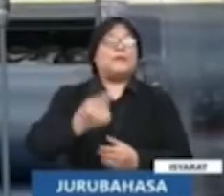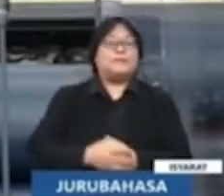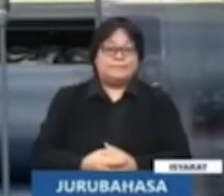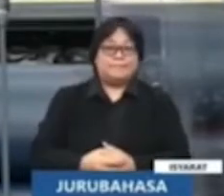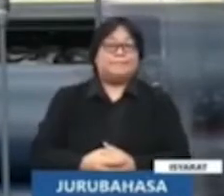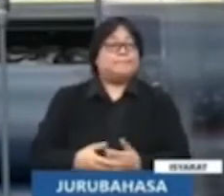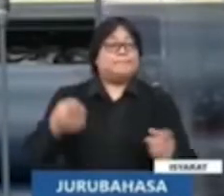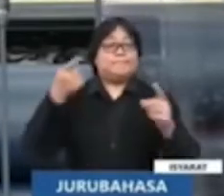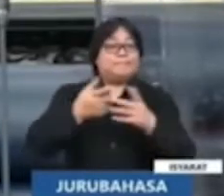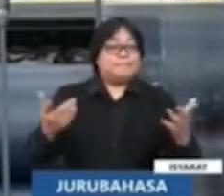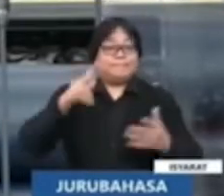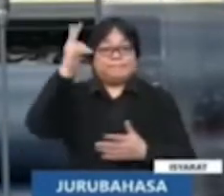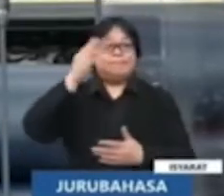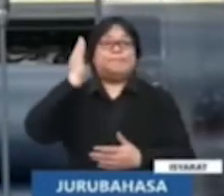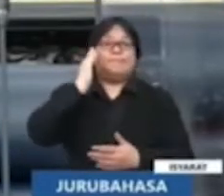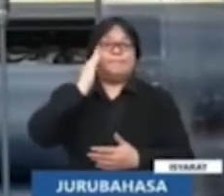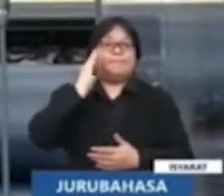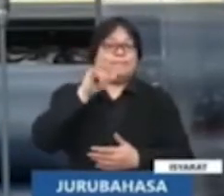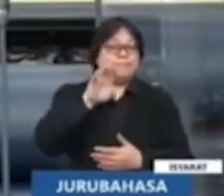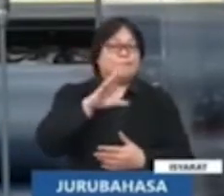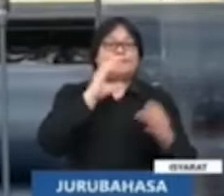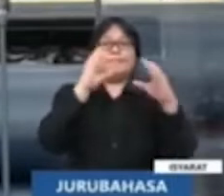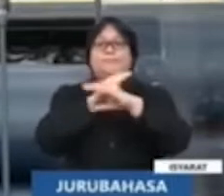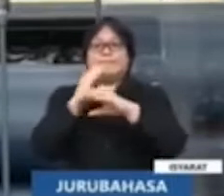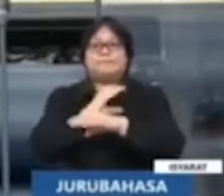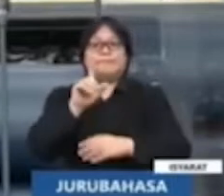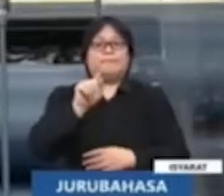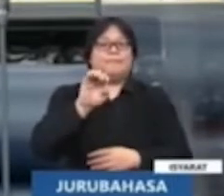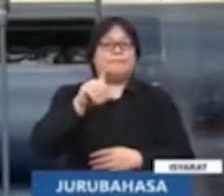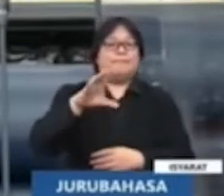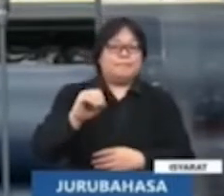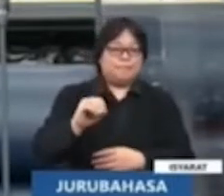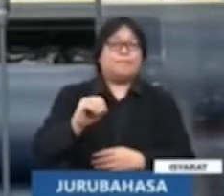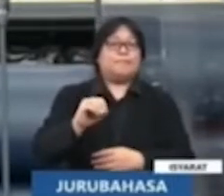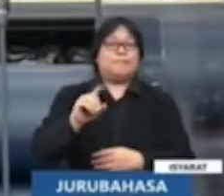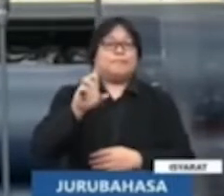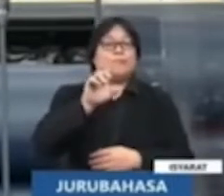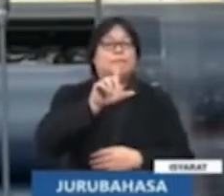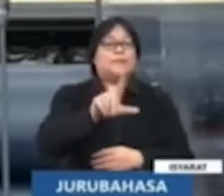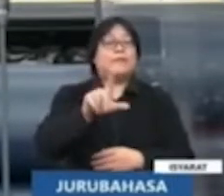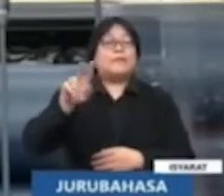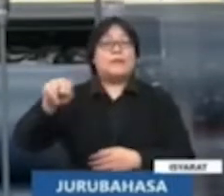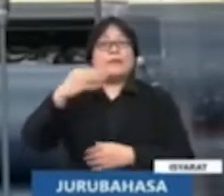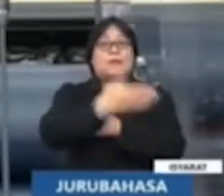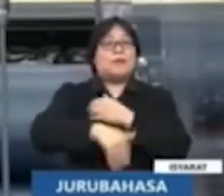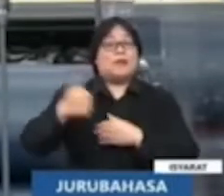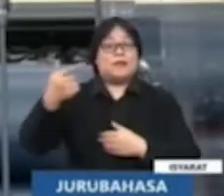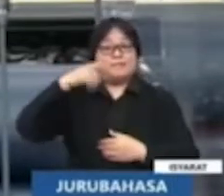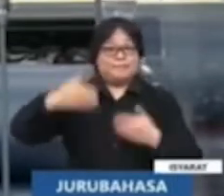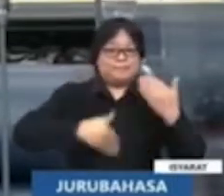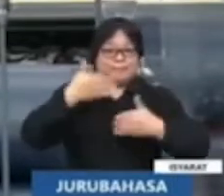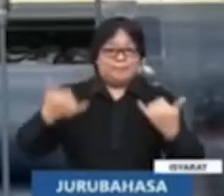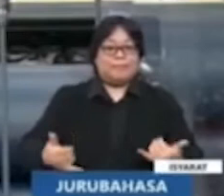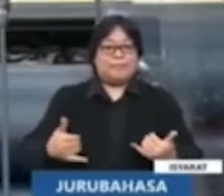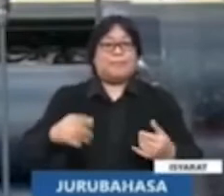network. Bagi tujuan ini, kerajaan sedar akan isu serta cabaran telekomunikasi SWN di negara lain dan telah mengambil langkah untuk